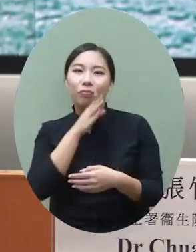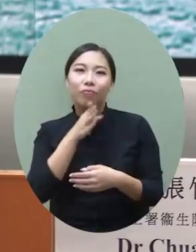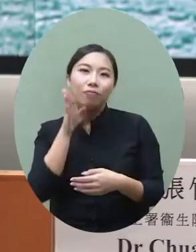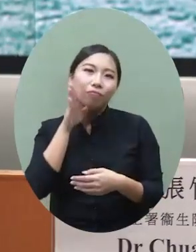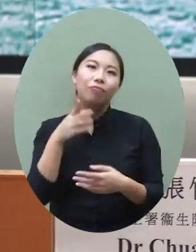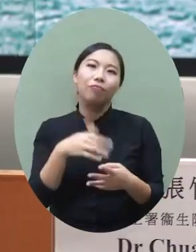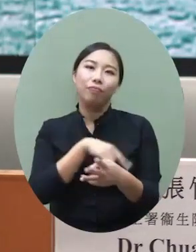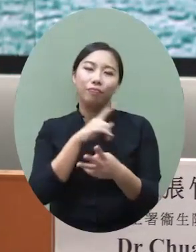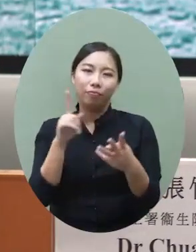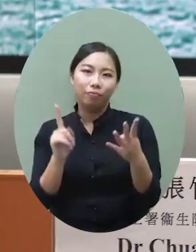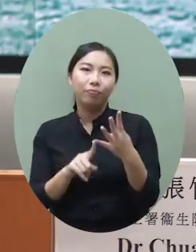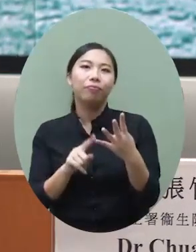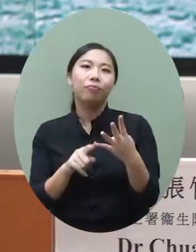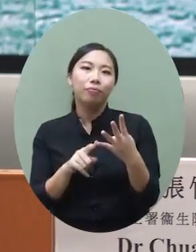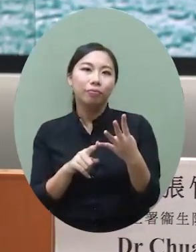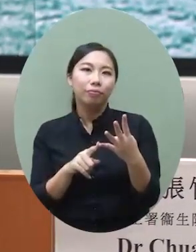有一啲都係